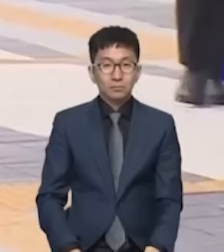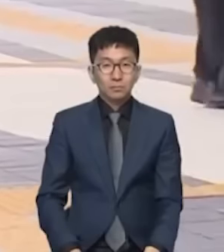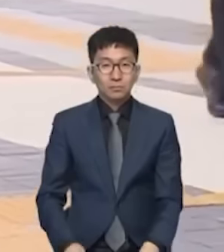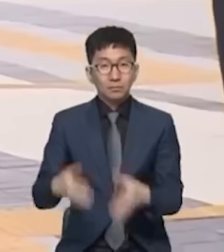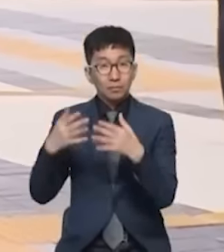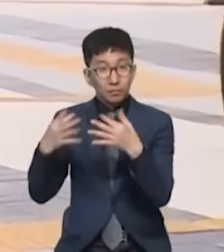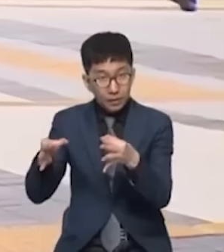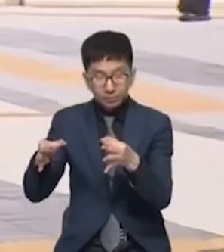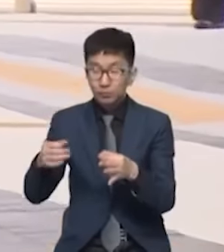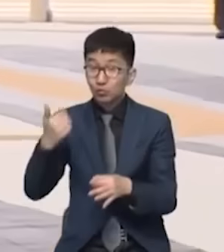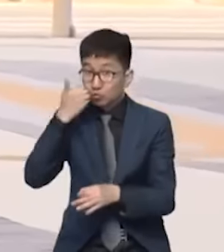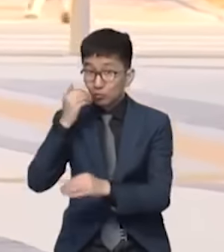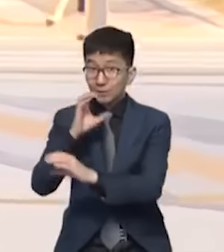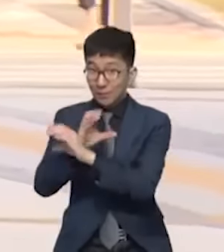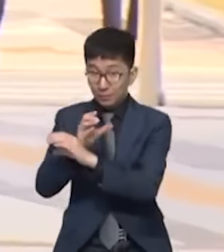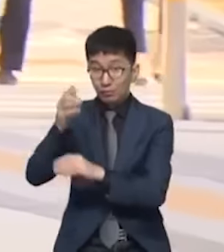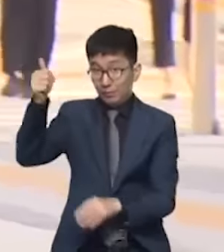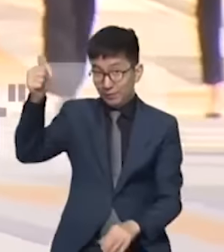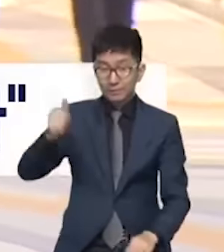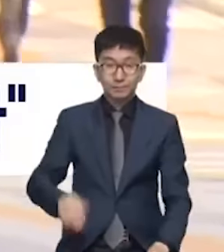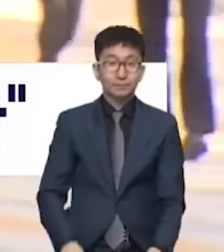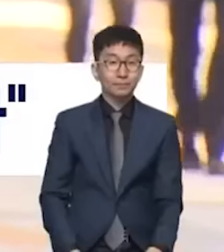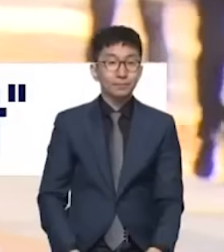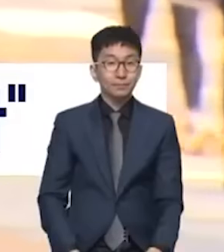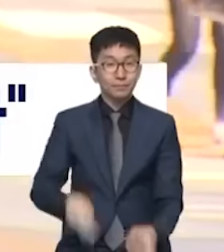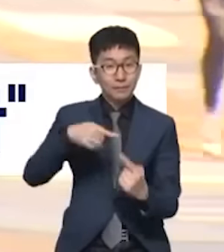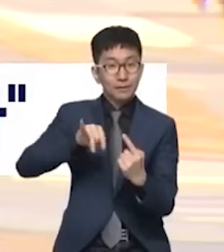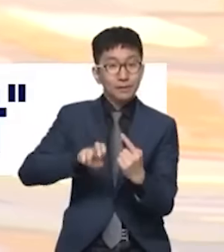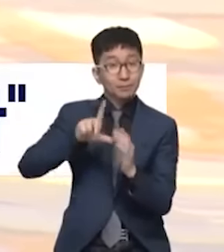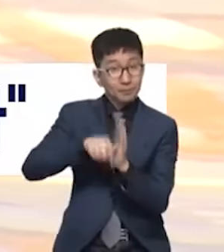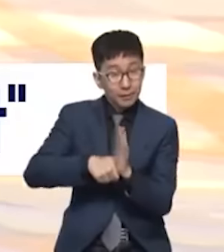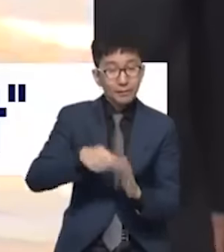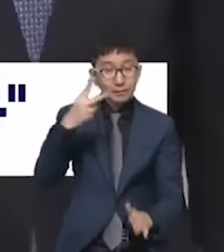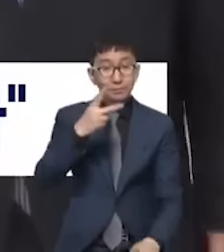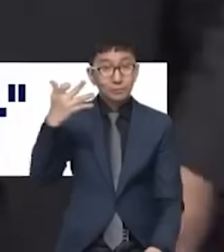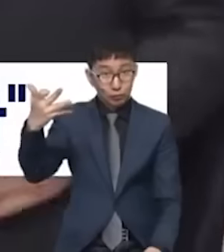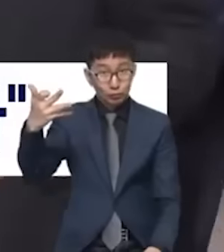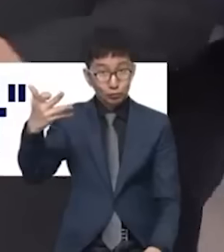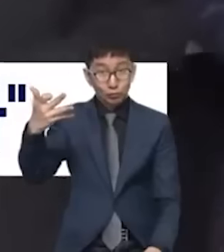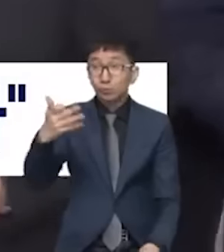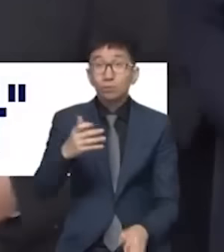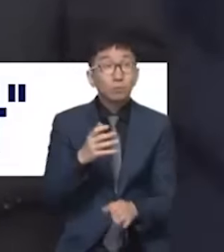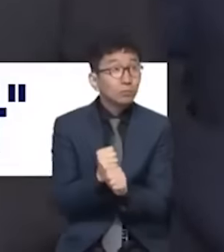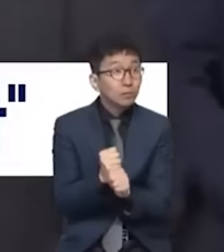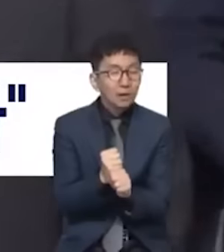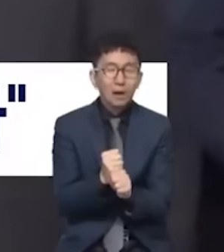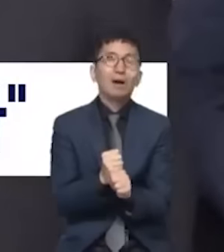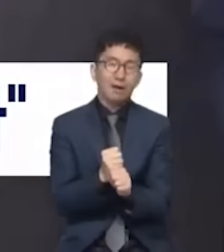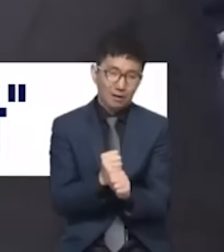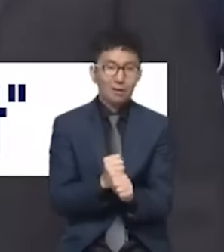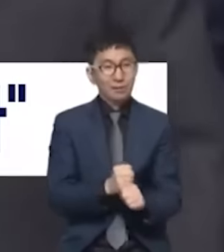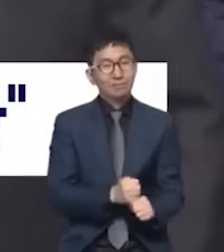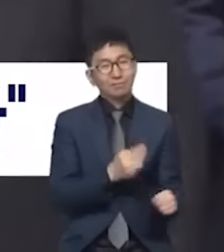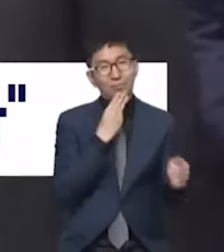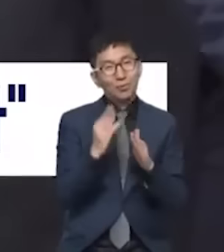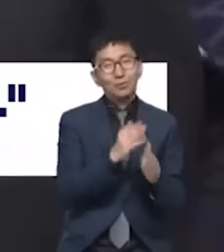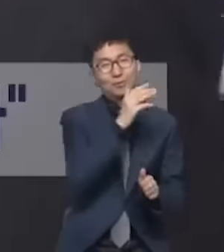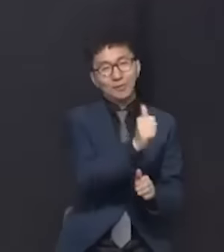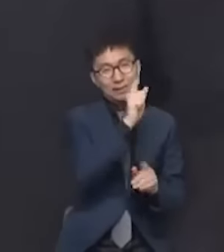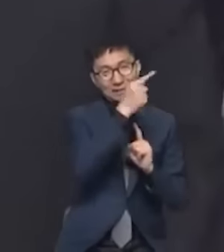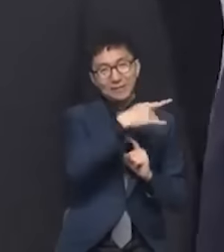김성태 쌍방울 전 회장은 1심 재판 과정에서 지난 2019년 당시 경기지사였던 이재명 민주당 대표와 두 차례